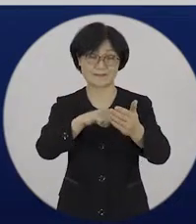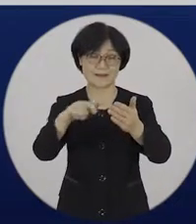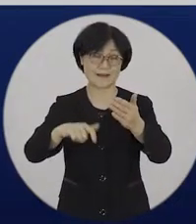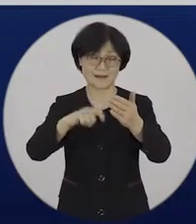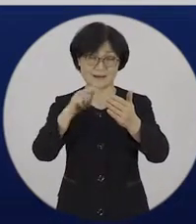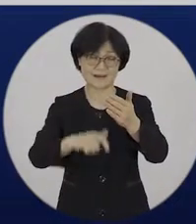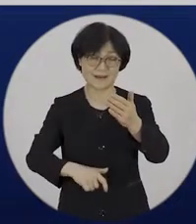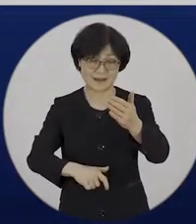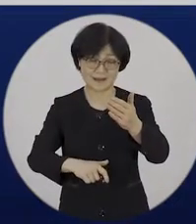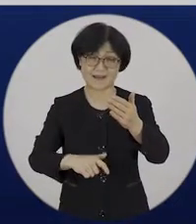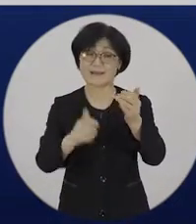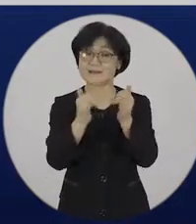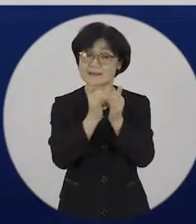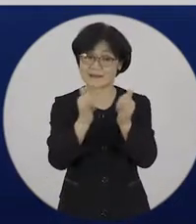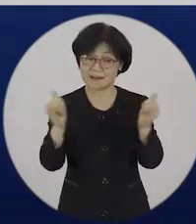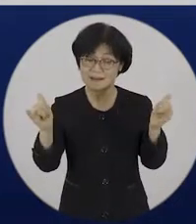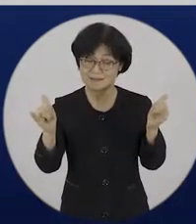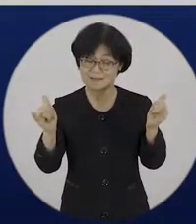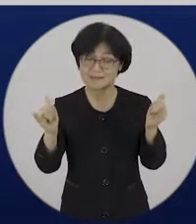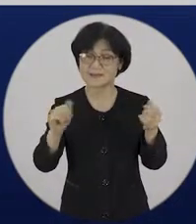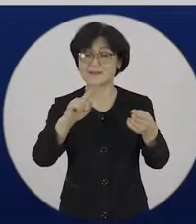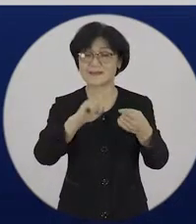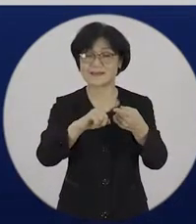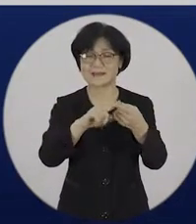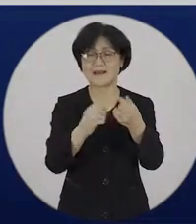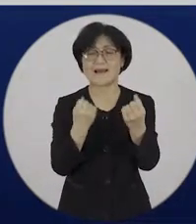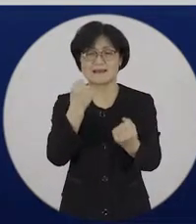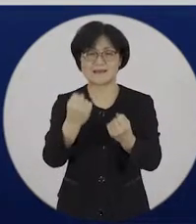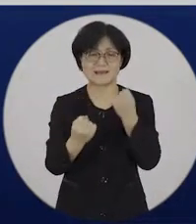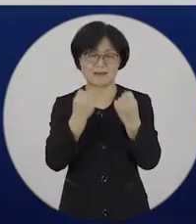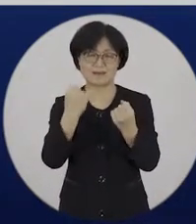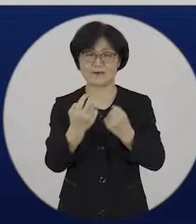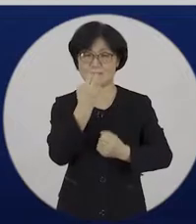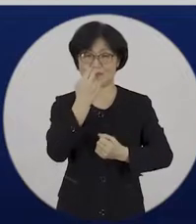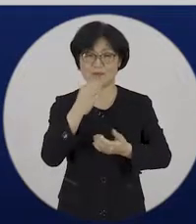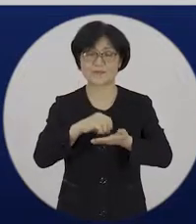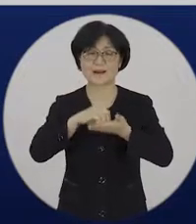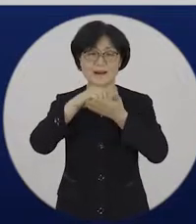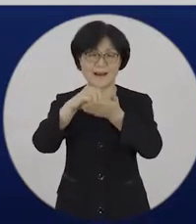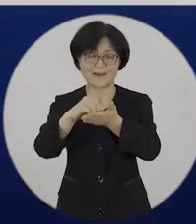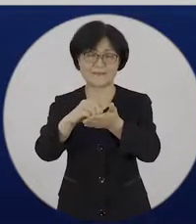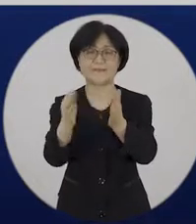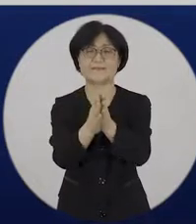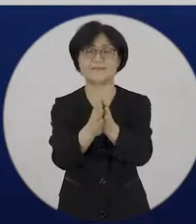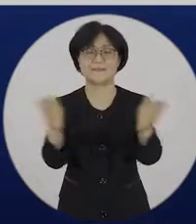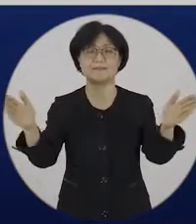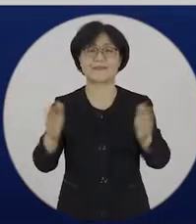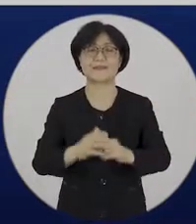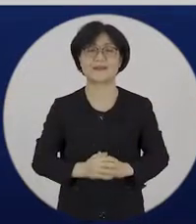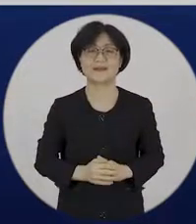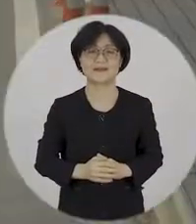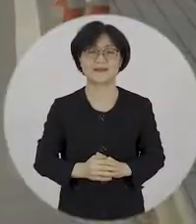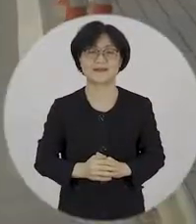강서구가 모든 구민을 대상으로 2022년 강서구민 자전거 보험 가입을 시행합니다.